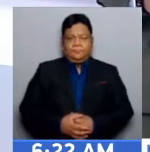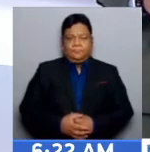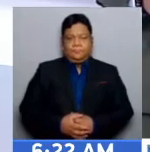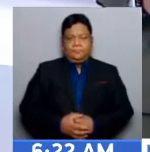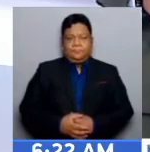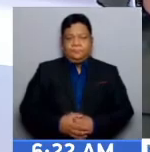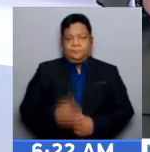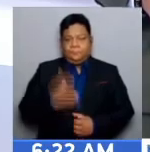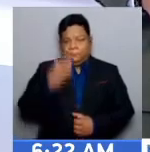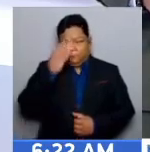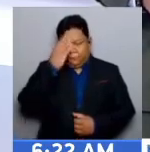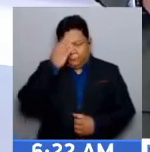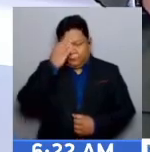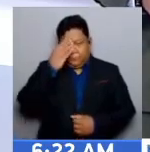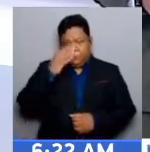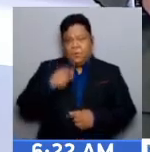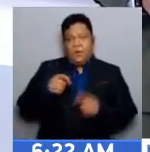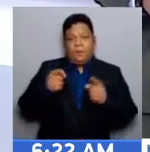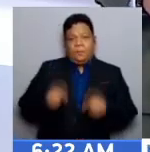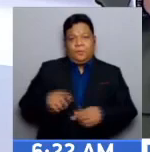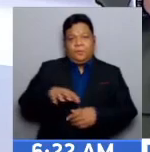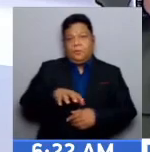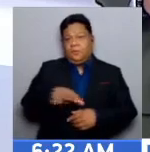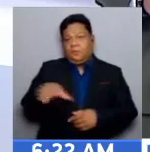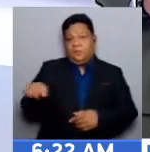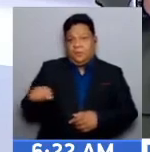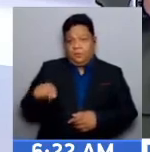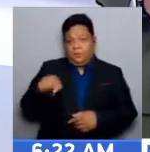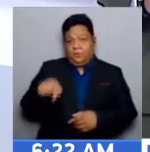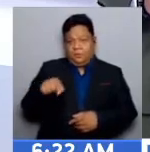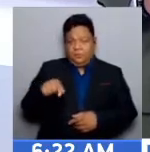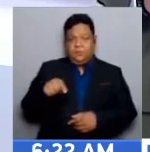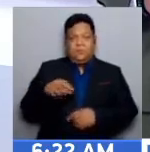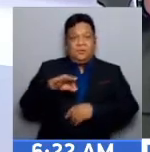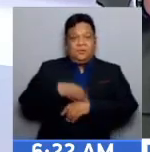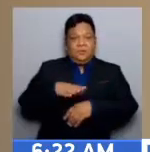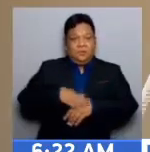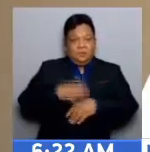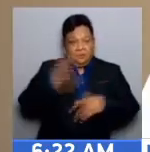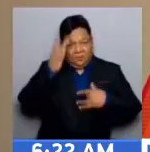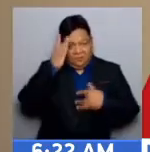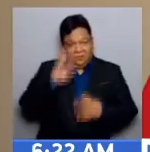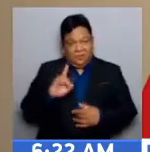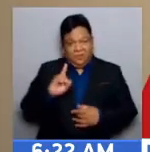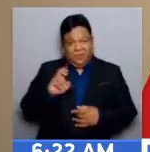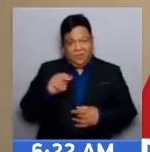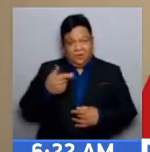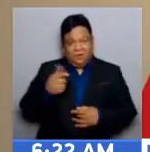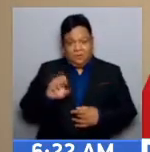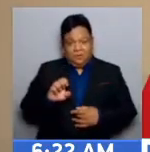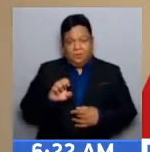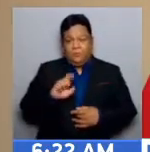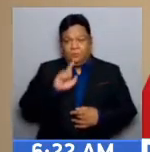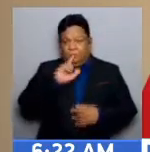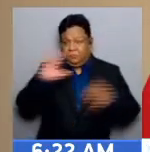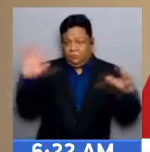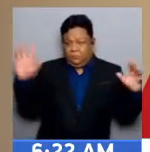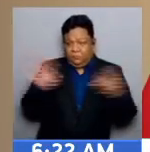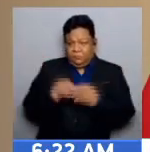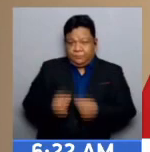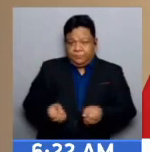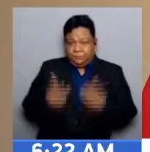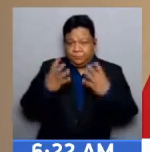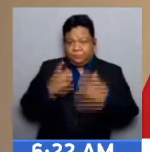Cagayan Province ngayong taon. Ayon yan sa Cagayan Provincial Information Office, nasa 1,035 na ang naitalang kaso sa